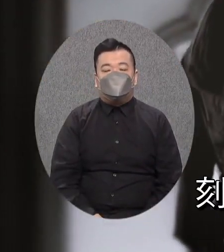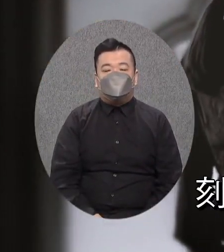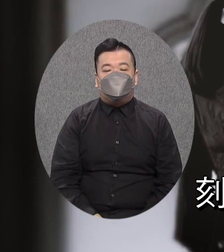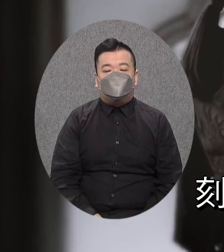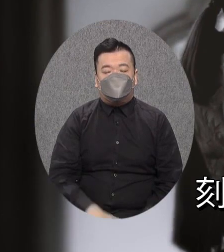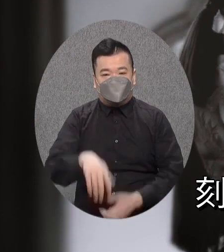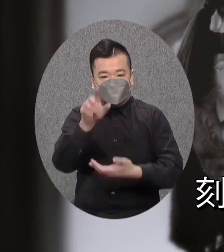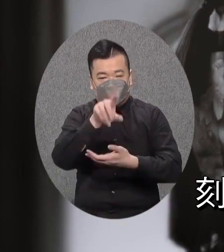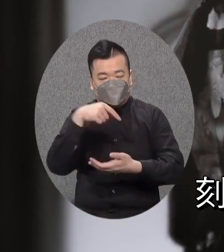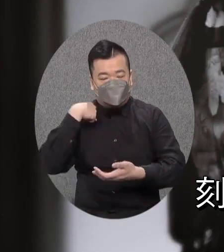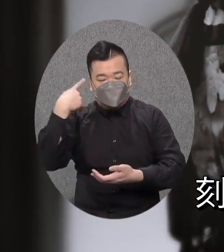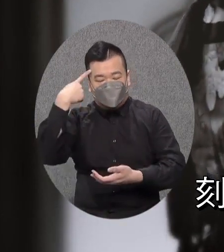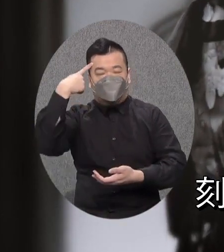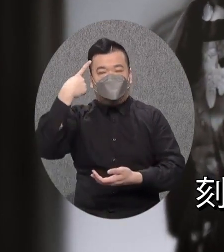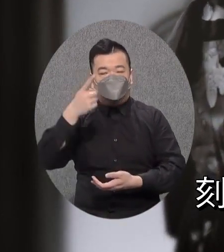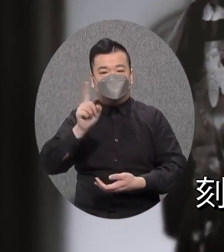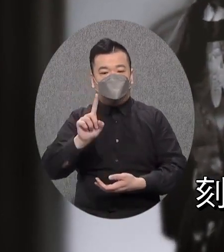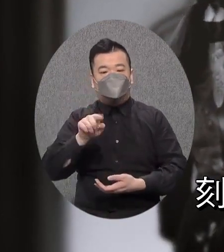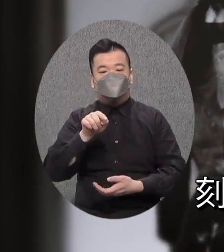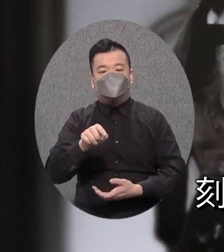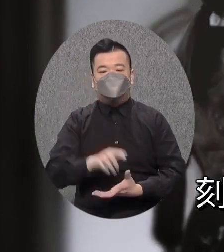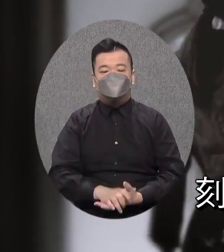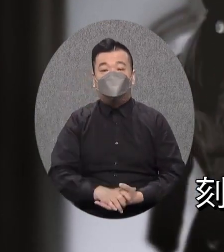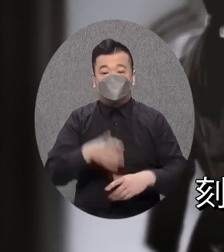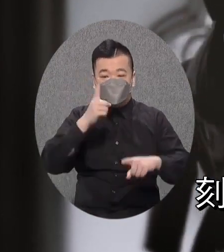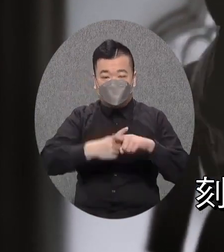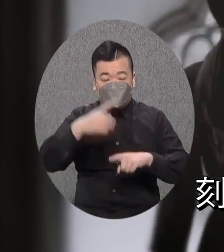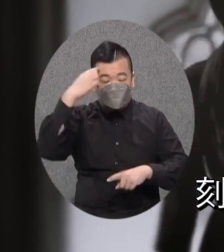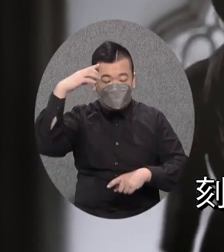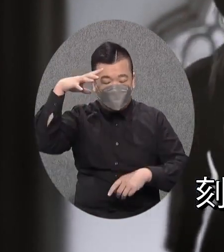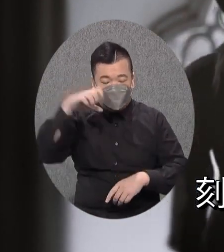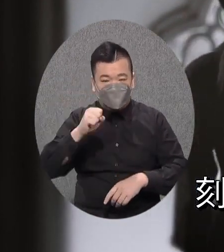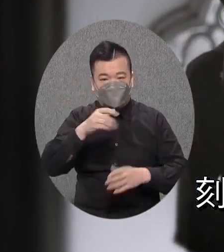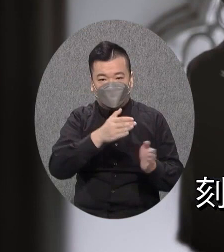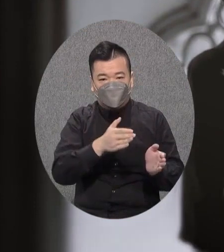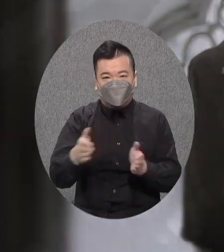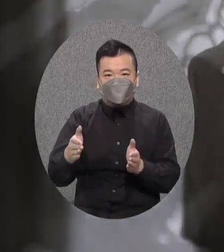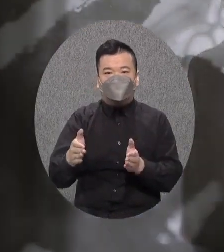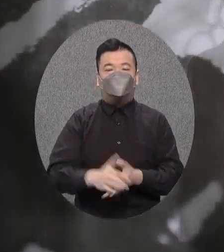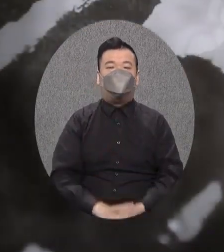刻畫我就會諗起係一個好深刻嘅過程，